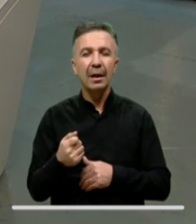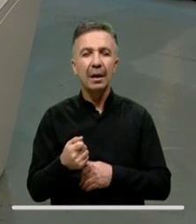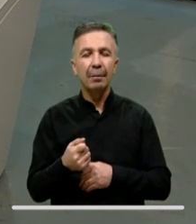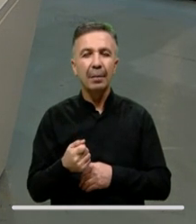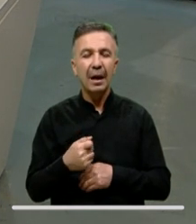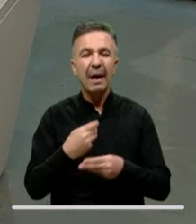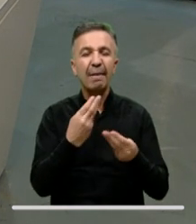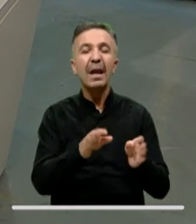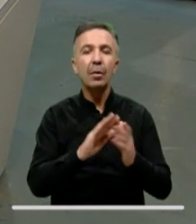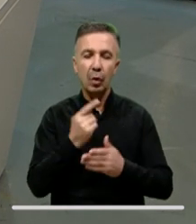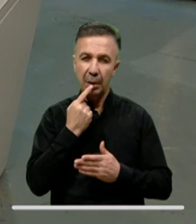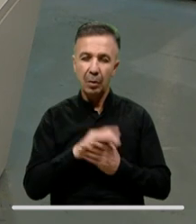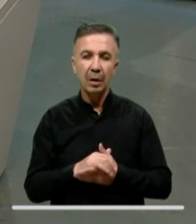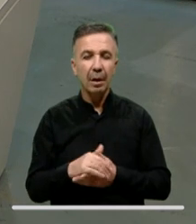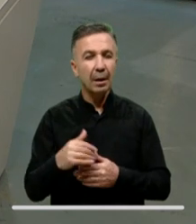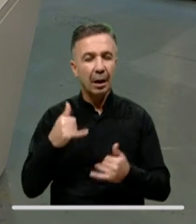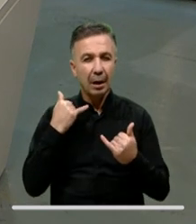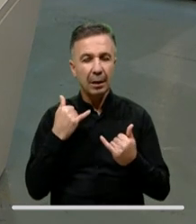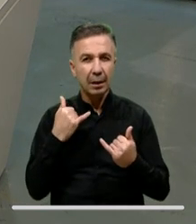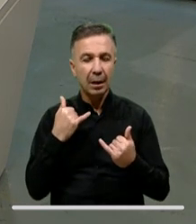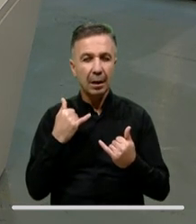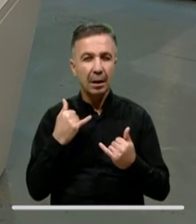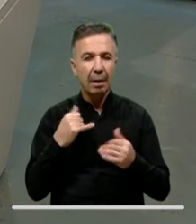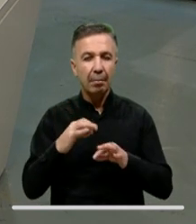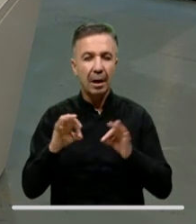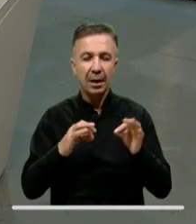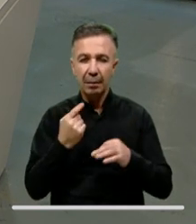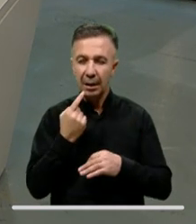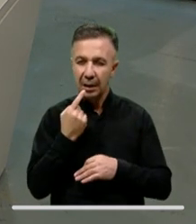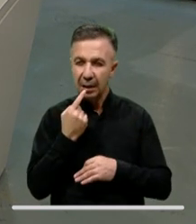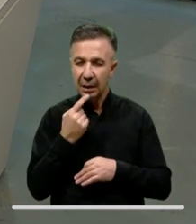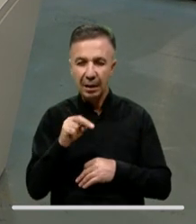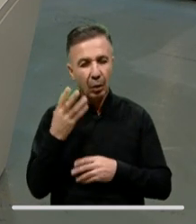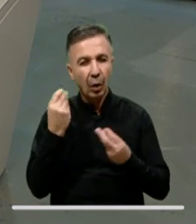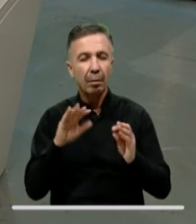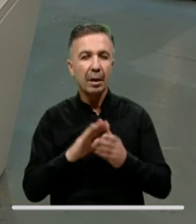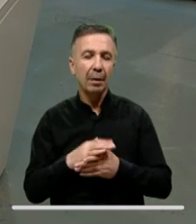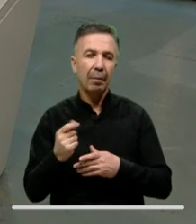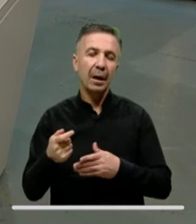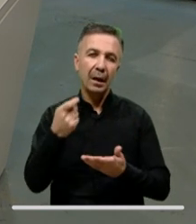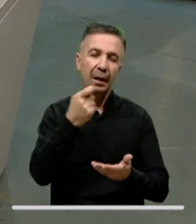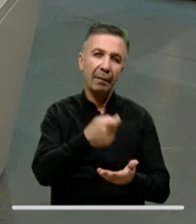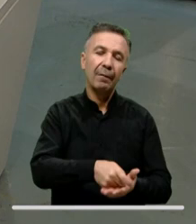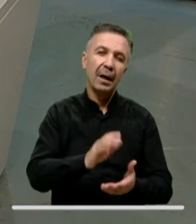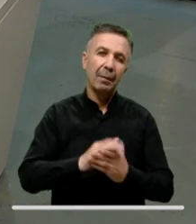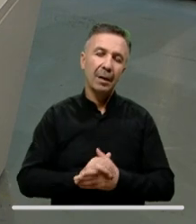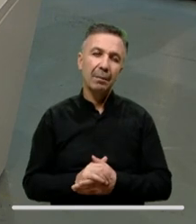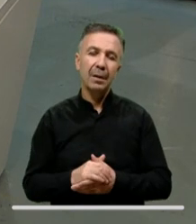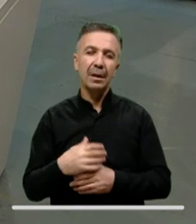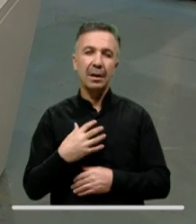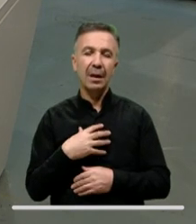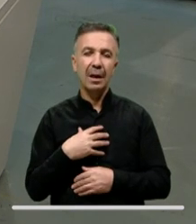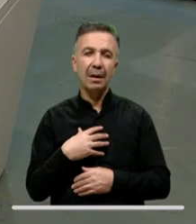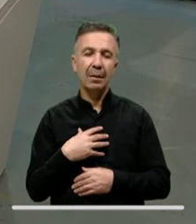dedi. Onlar beni aradılar. Hocam planladığımız gibi olmadı. İşte vermeye çalışacaktık, veremedik. Biz kendimiz temin